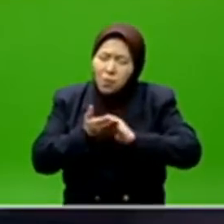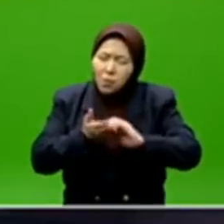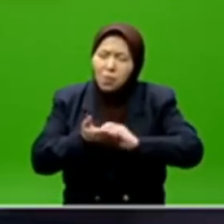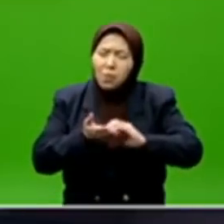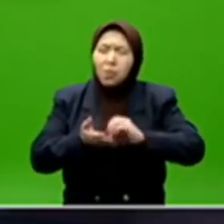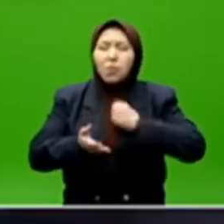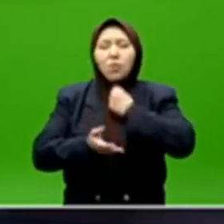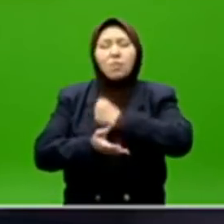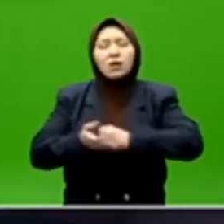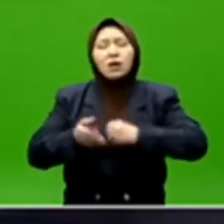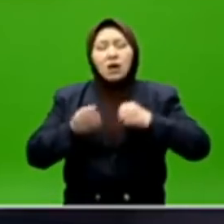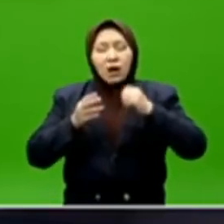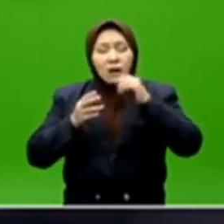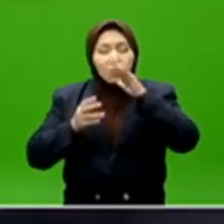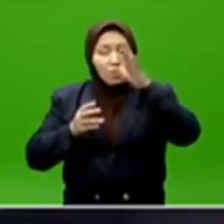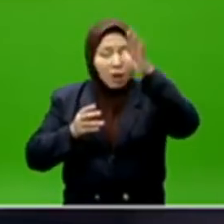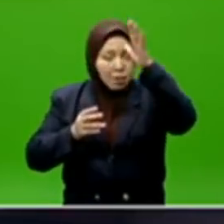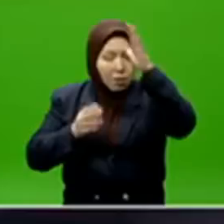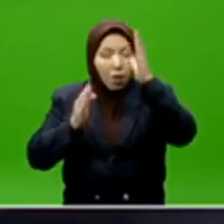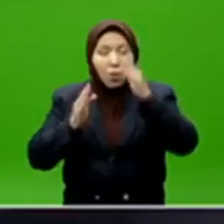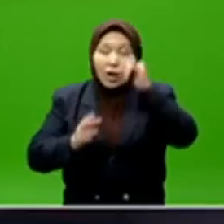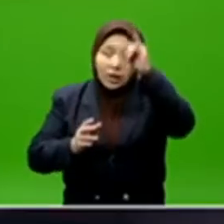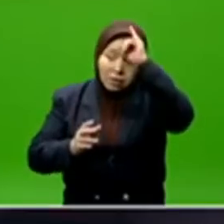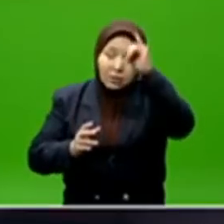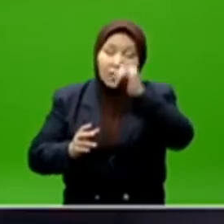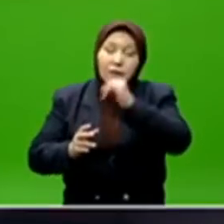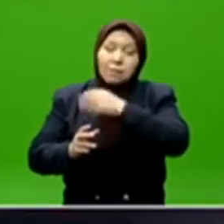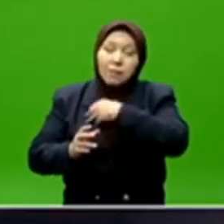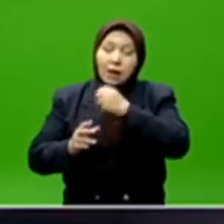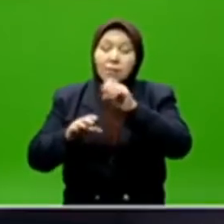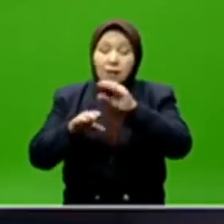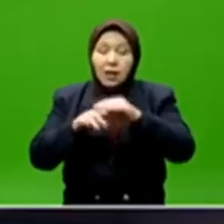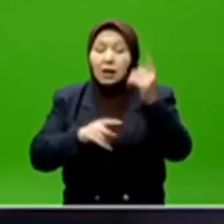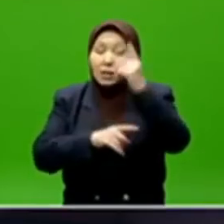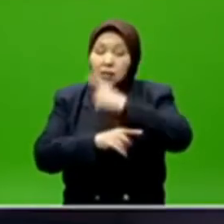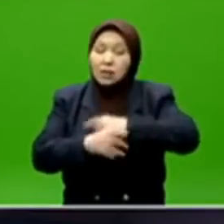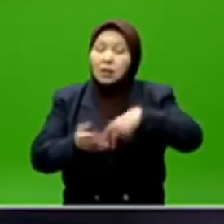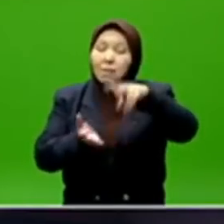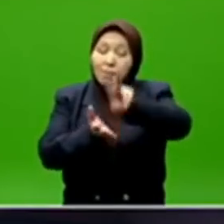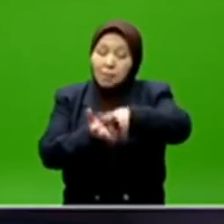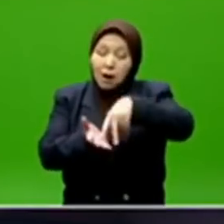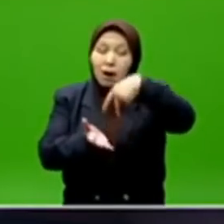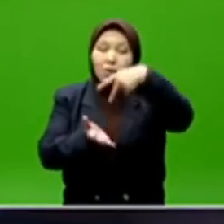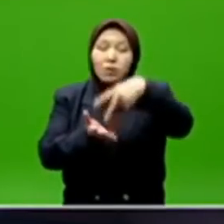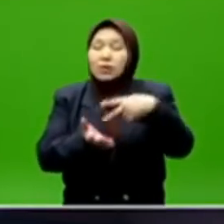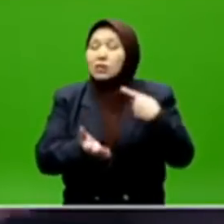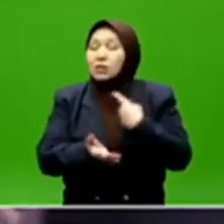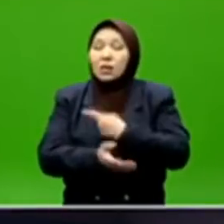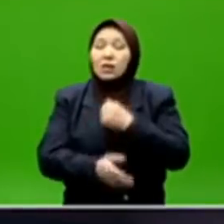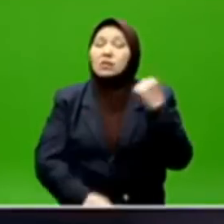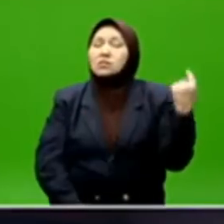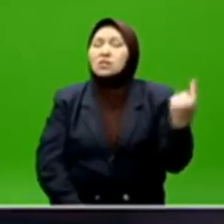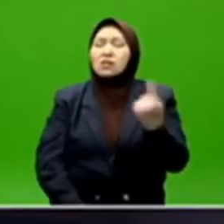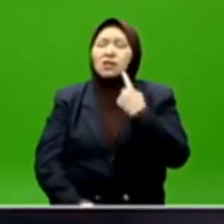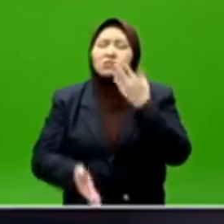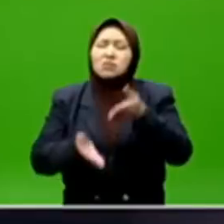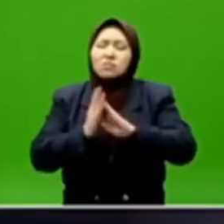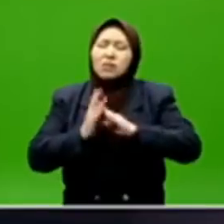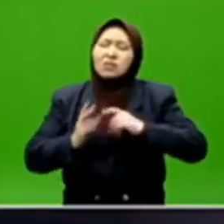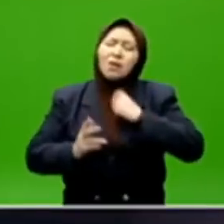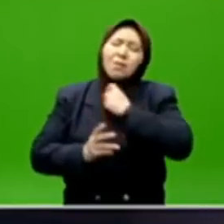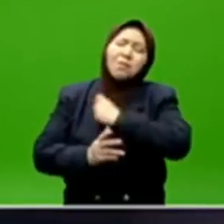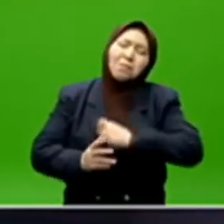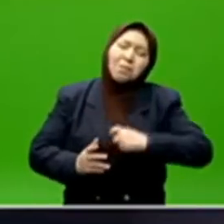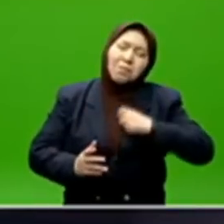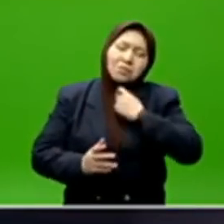orang beriman, yauma yaqumul hisab, pada hari dibangkitkan perhitungan. Kita akan sentiasa mohon keampunan. Betul, Ustaz. Silap memang